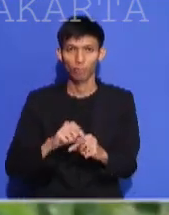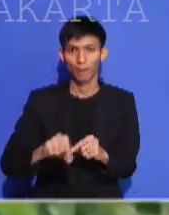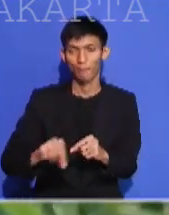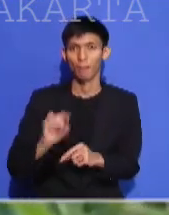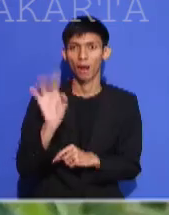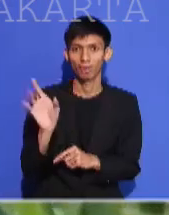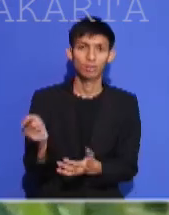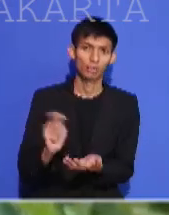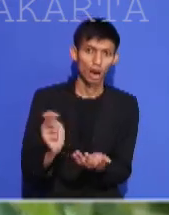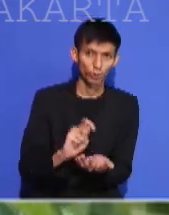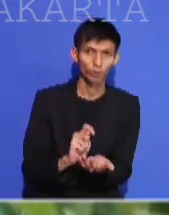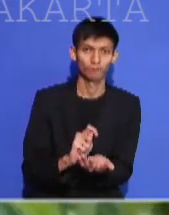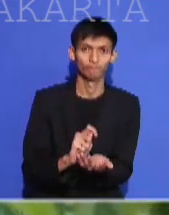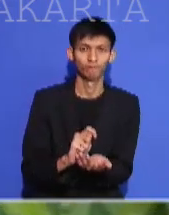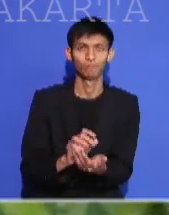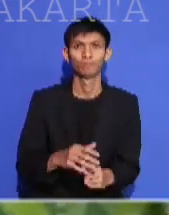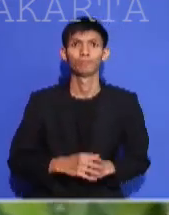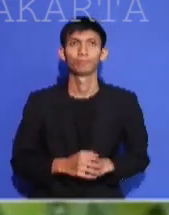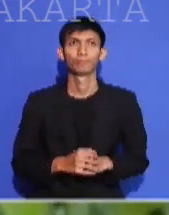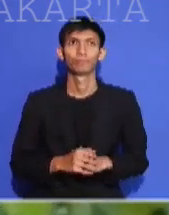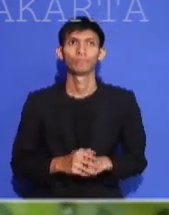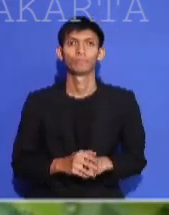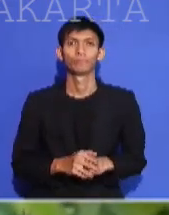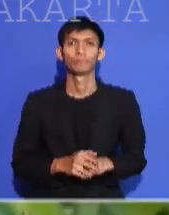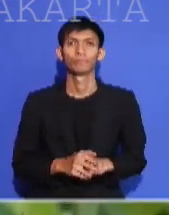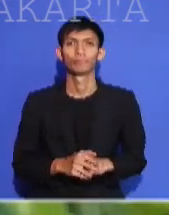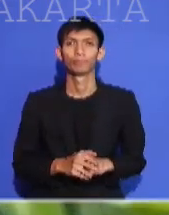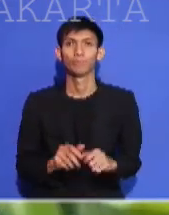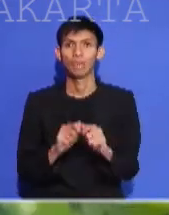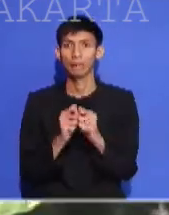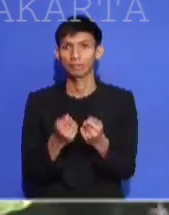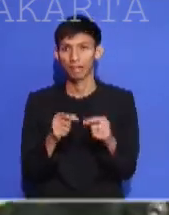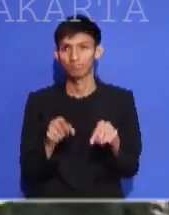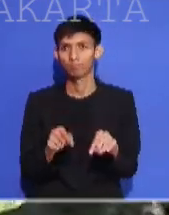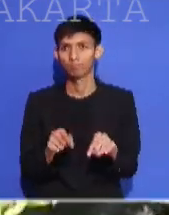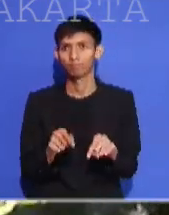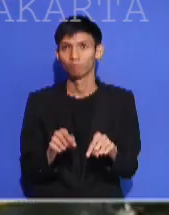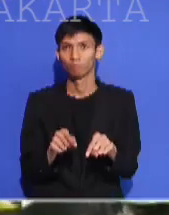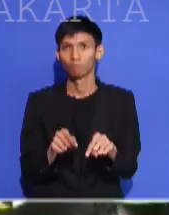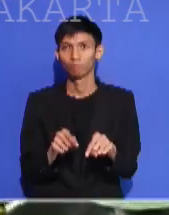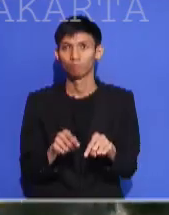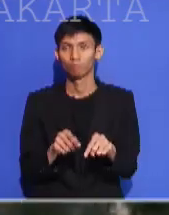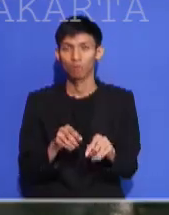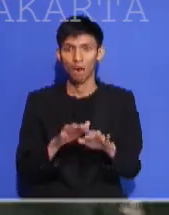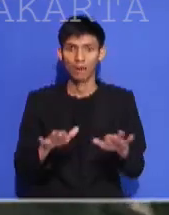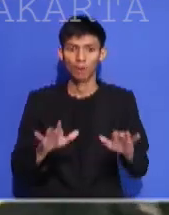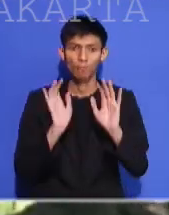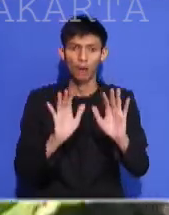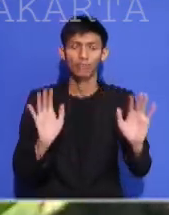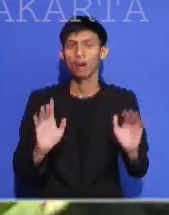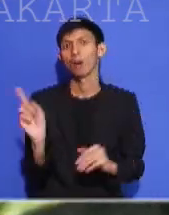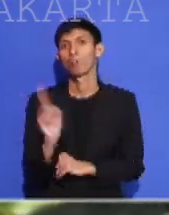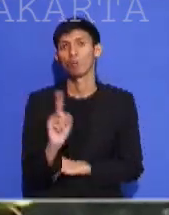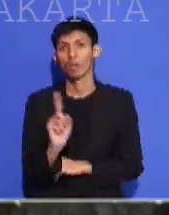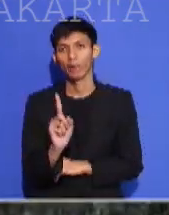janganan. Langkung tandis piyambakipun ngandharaken pilih tanaman kacang menika ampun ngantos pikantuk toya ingkang kathah menawi kekathahan toya saged ngrisak